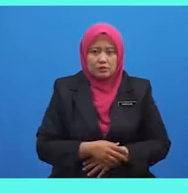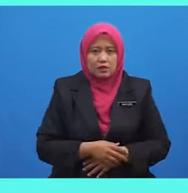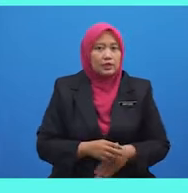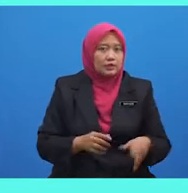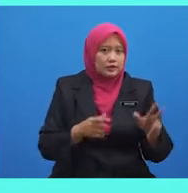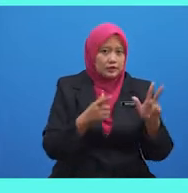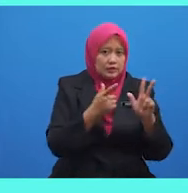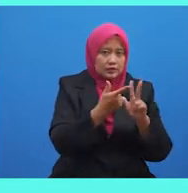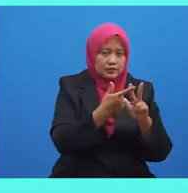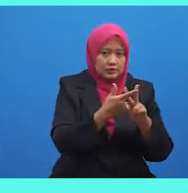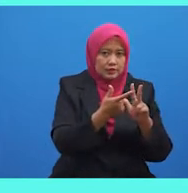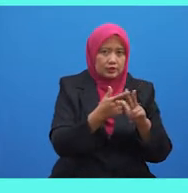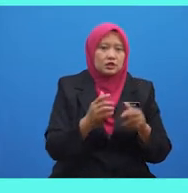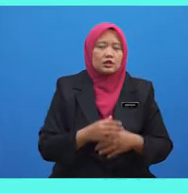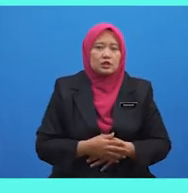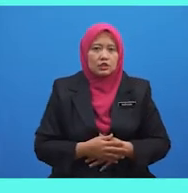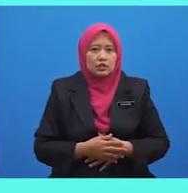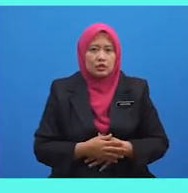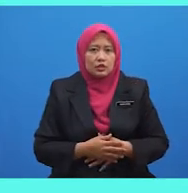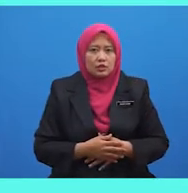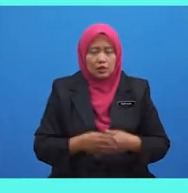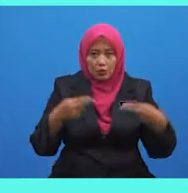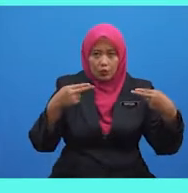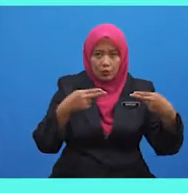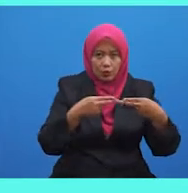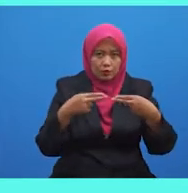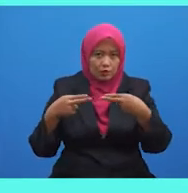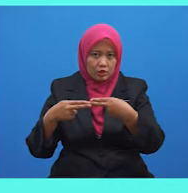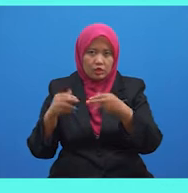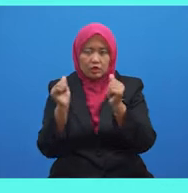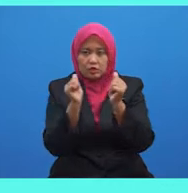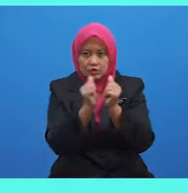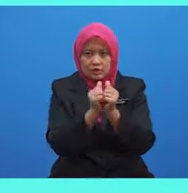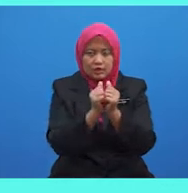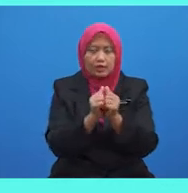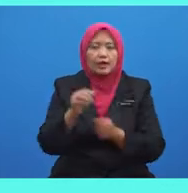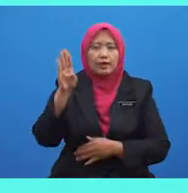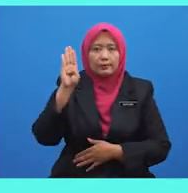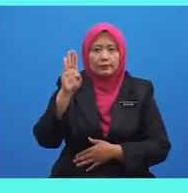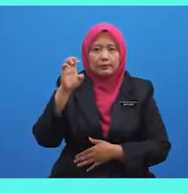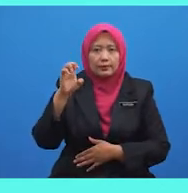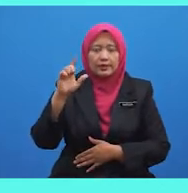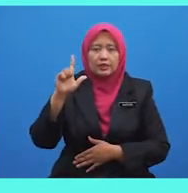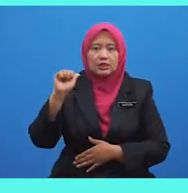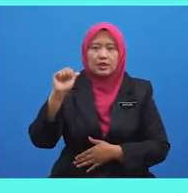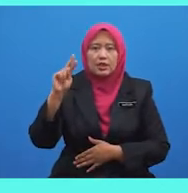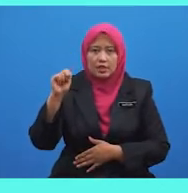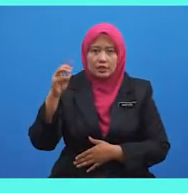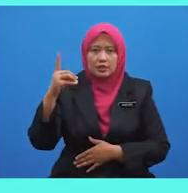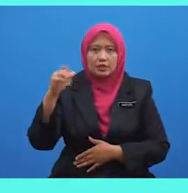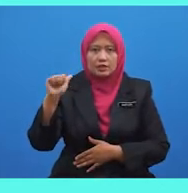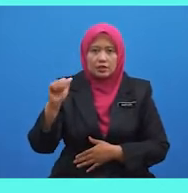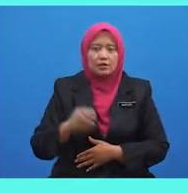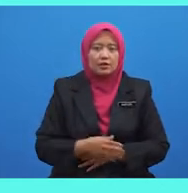Kepimpinan Kesultanan Johor Riau juga turut mengekalkan kedaulatan kerajaan dengan mengadakan